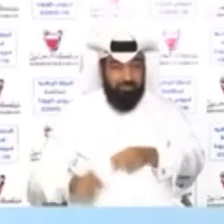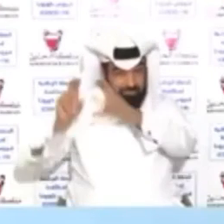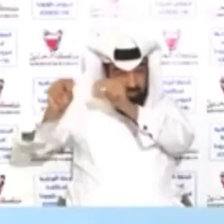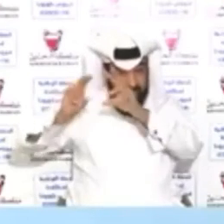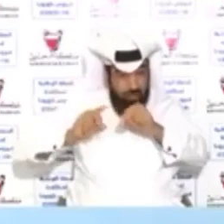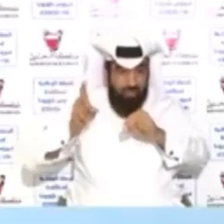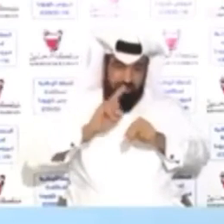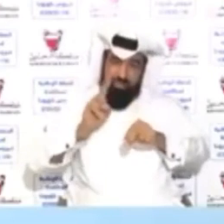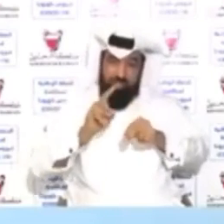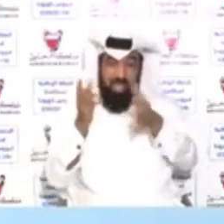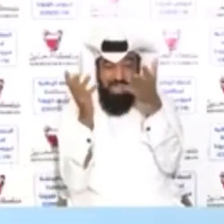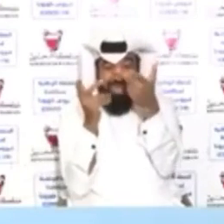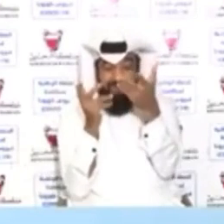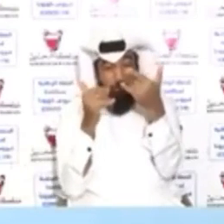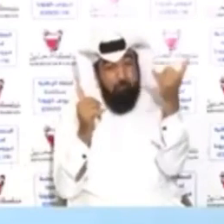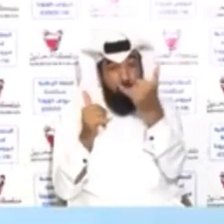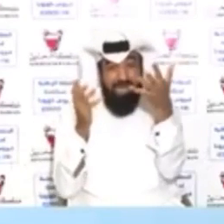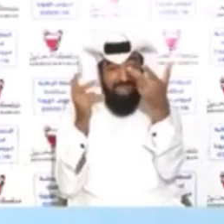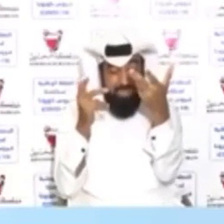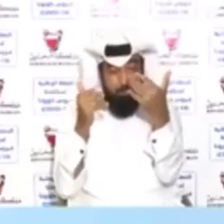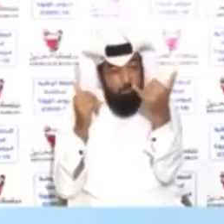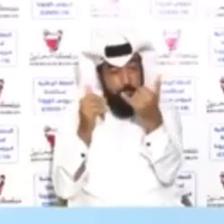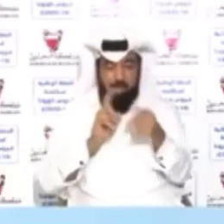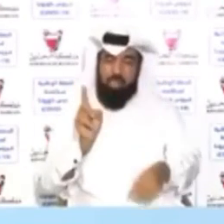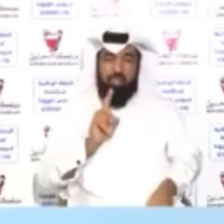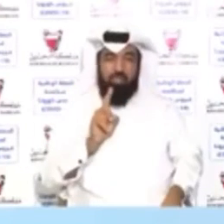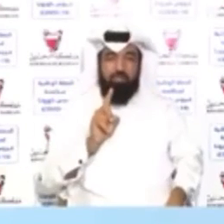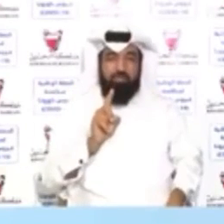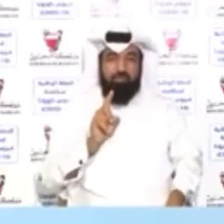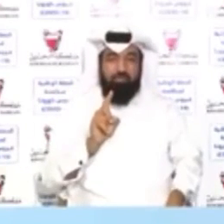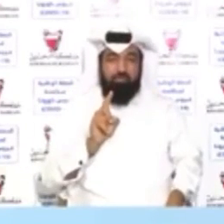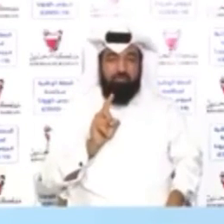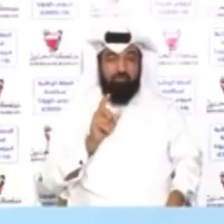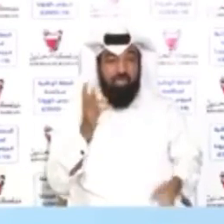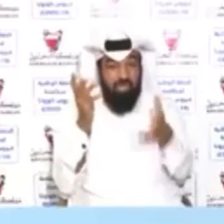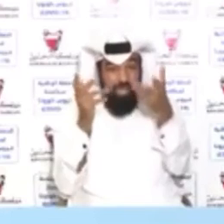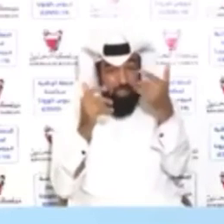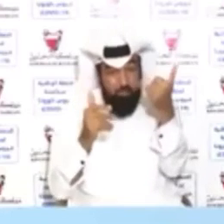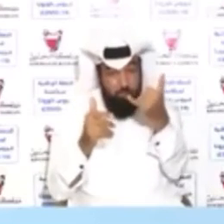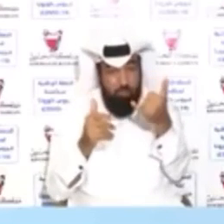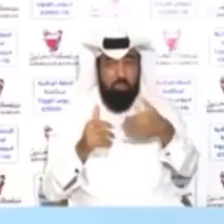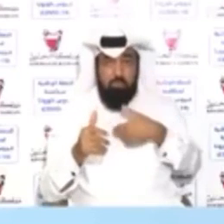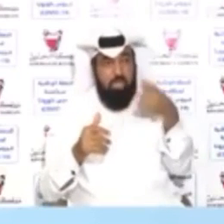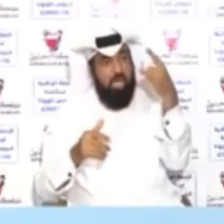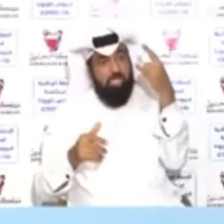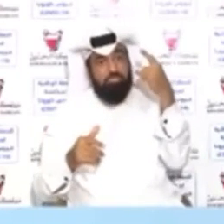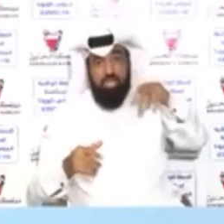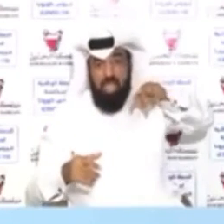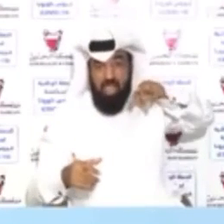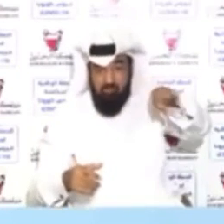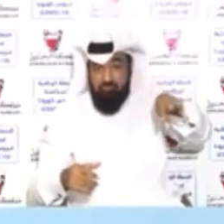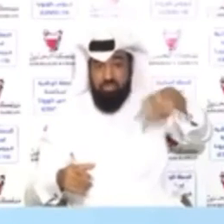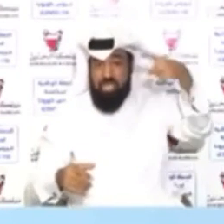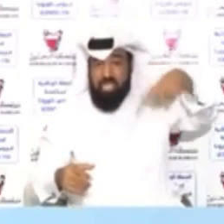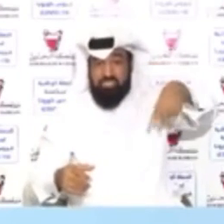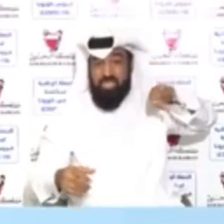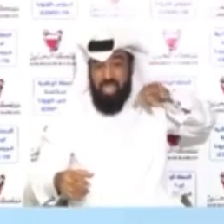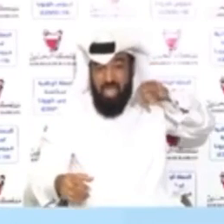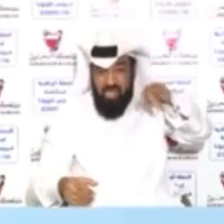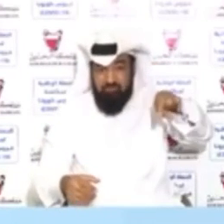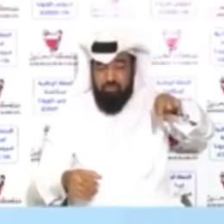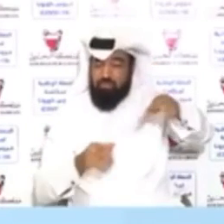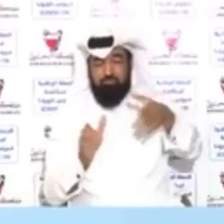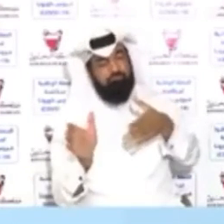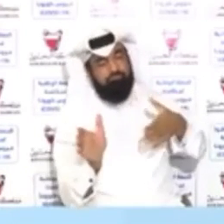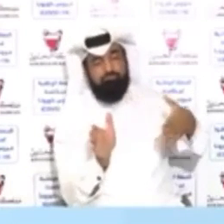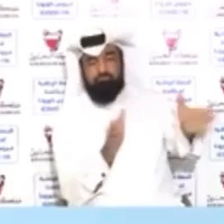الأرقام اللي تعطينا يعني الحالة لكل بلد، يعني أنا والله رصدت 10,000 رصدت 20,000، ليست الأرقام هي